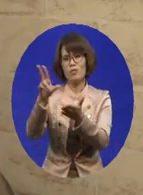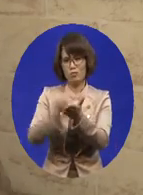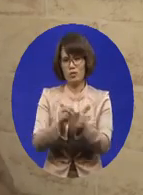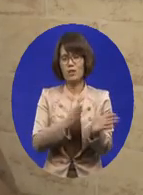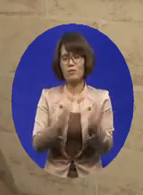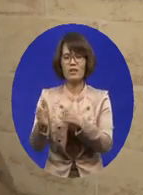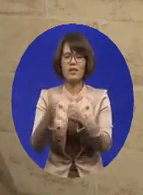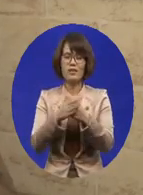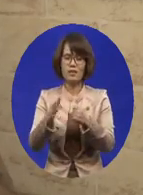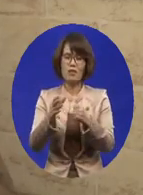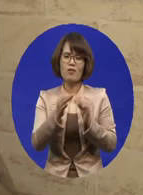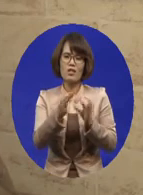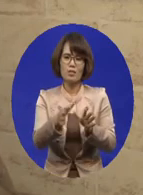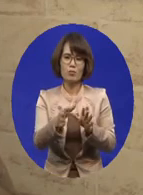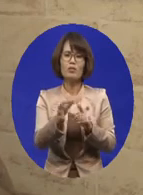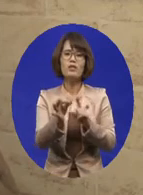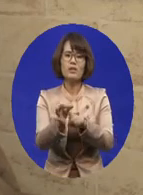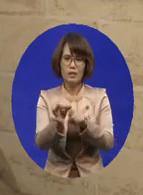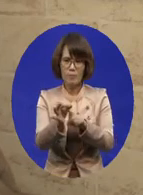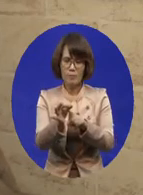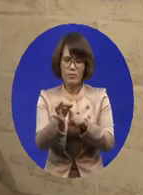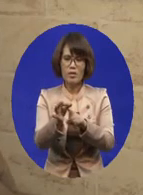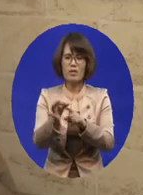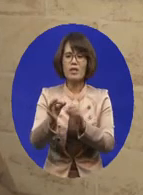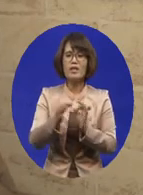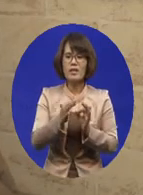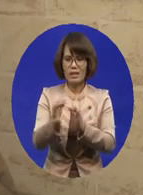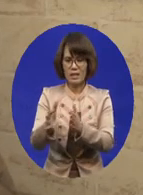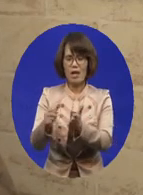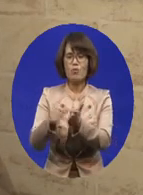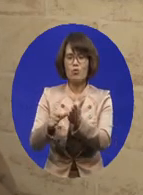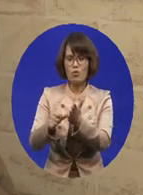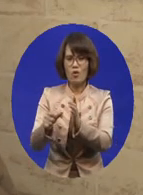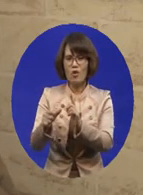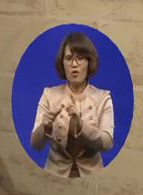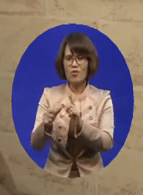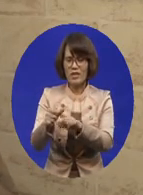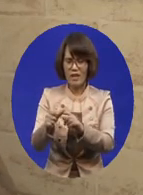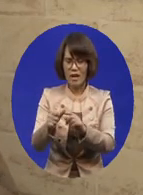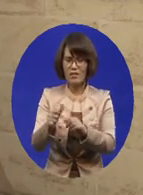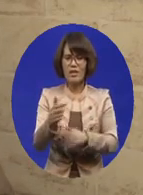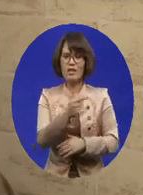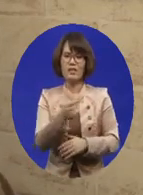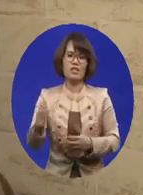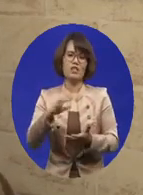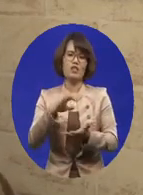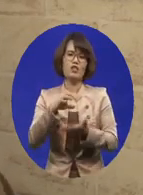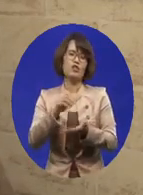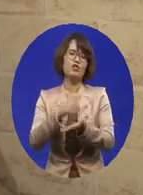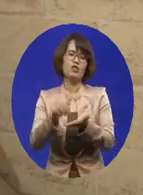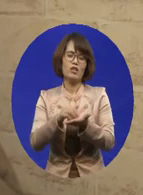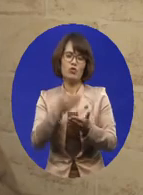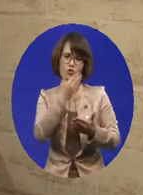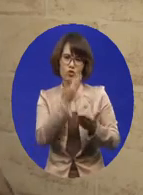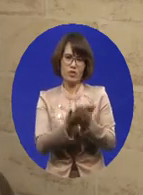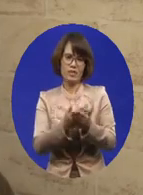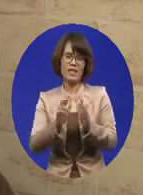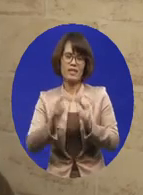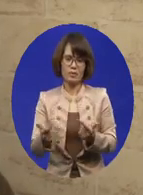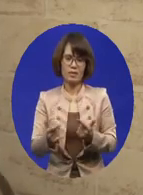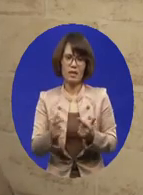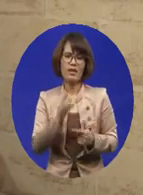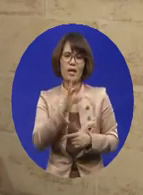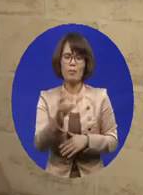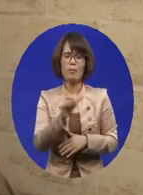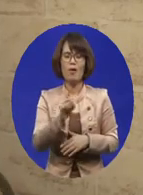그래서 기부금이라든가 아니면 기탁물에 대한 수량과 크기는 중요하지가 않다고 생각합니다. 다만 같이